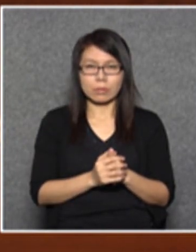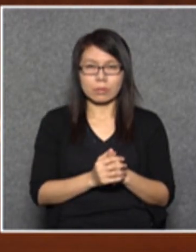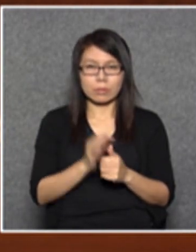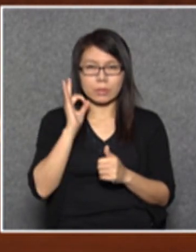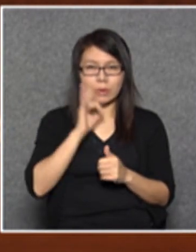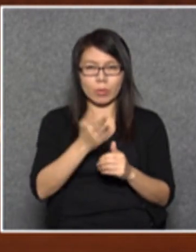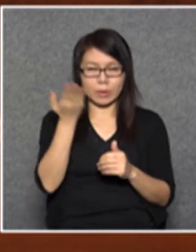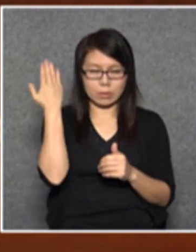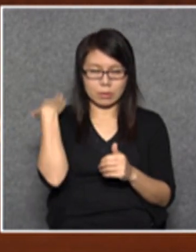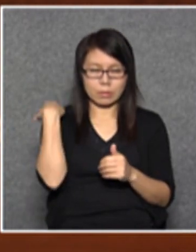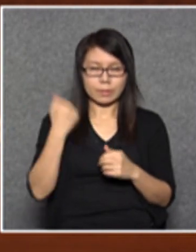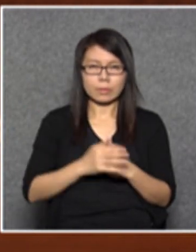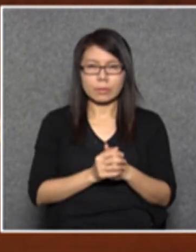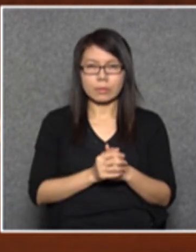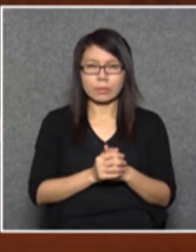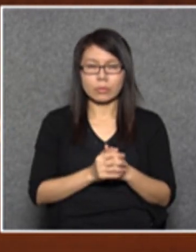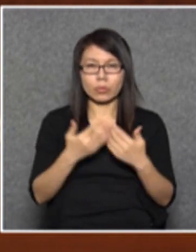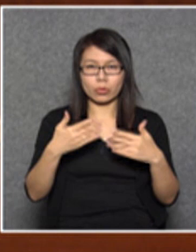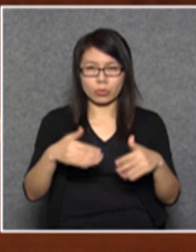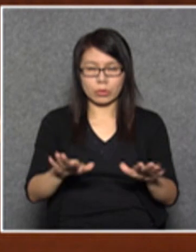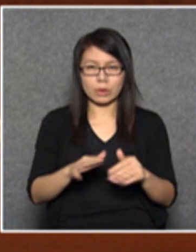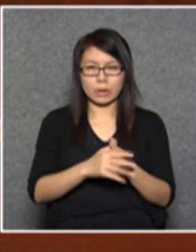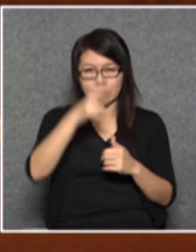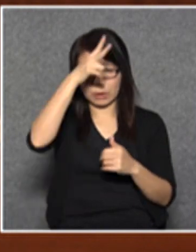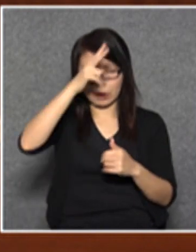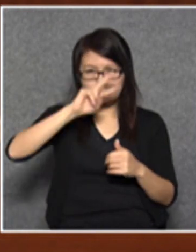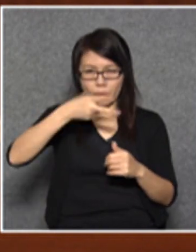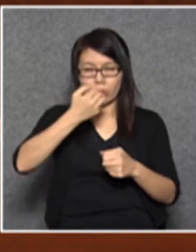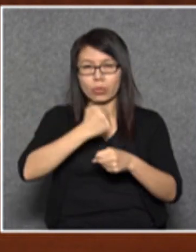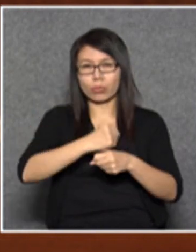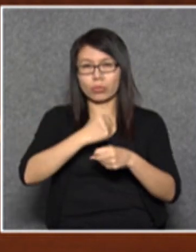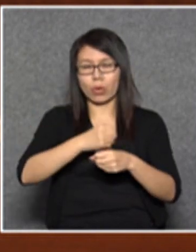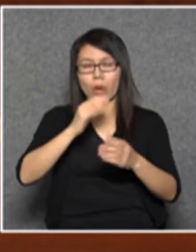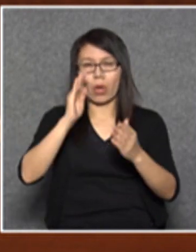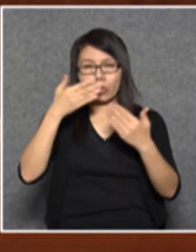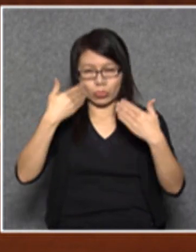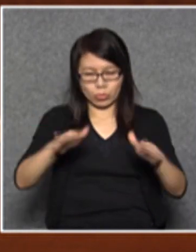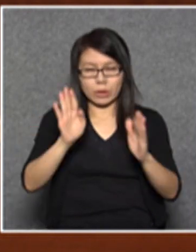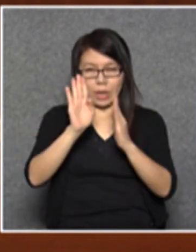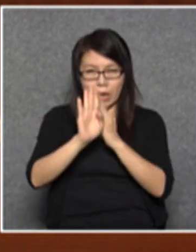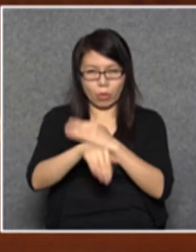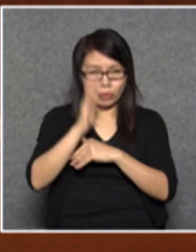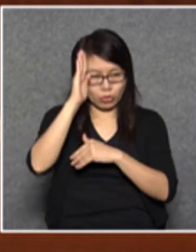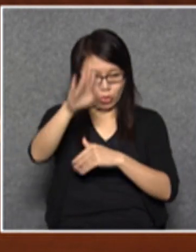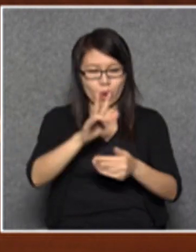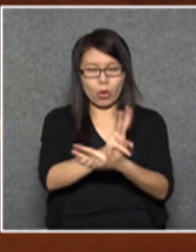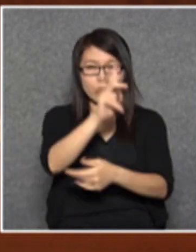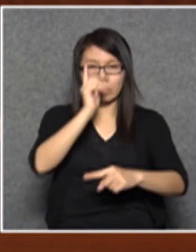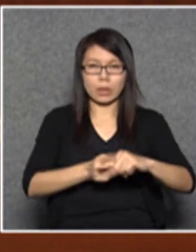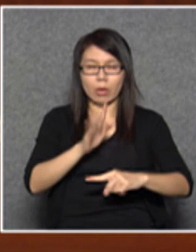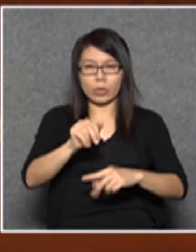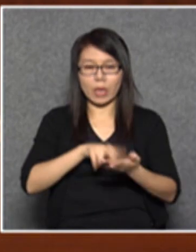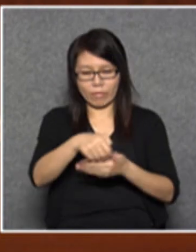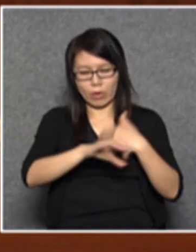前結束嘅嗰場政改工作之後，嚟緊嗰兩年咧，我哋真係能夠同立法會一